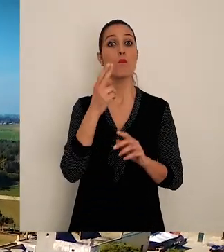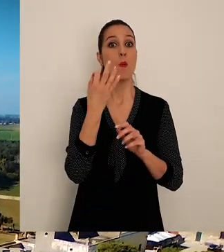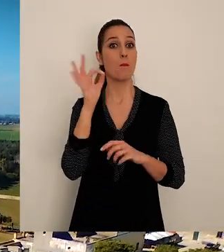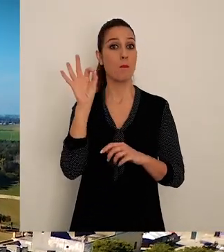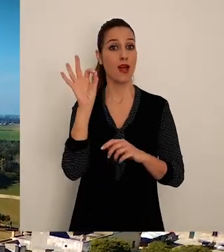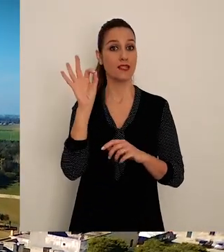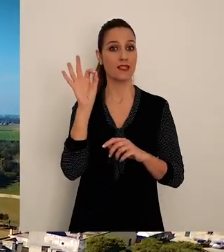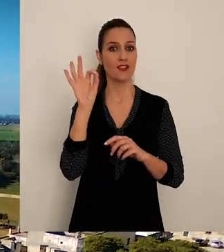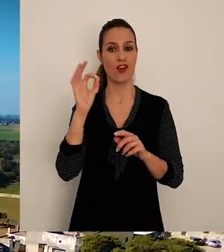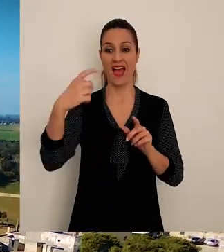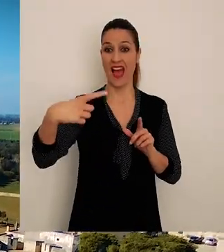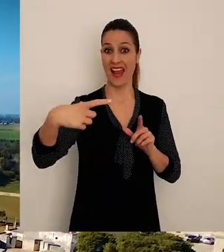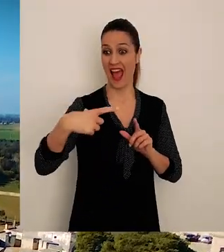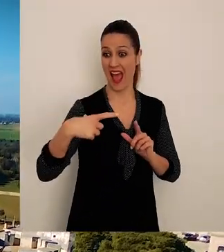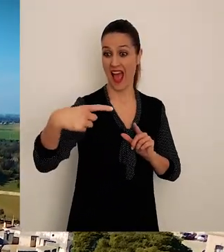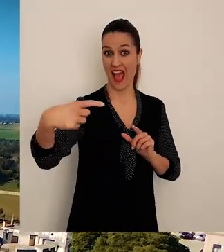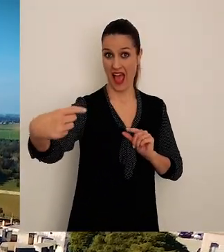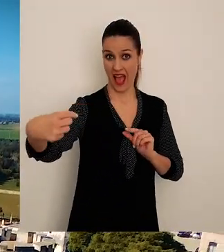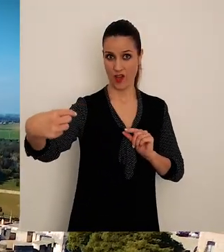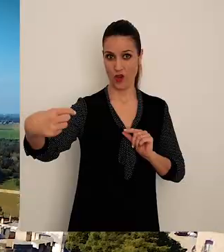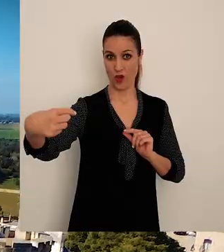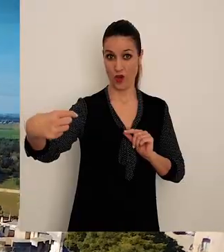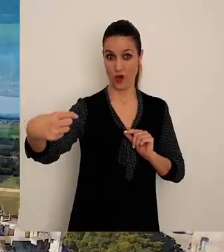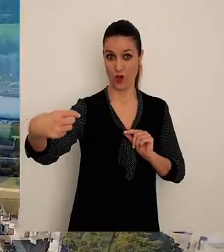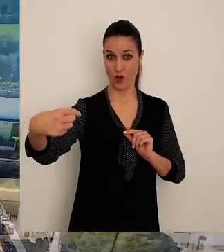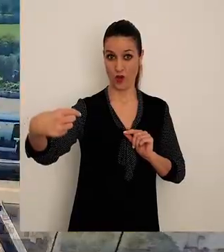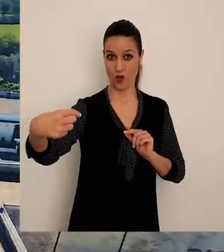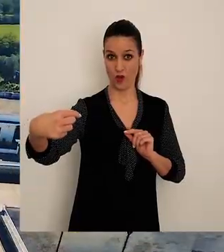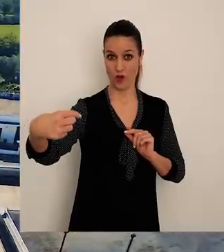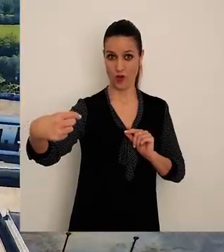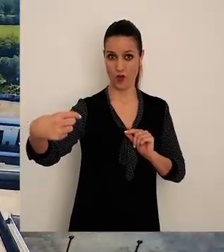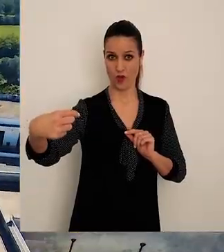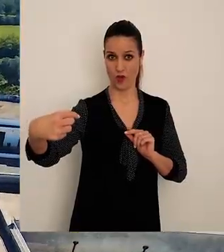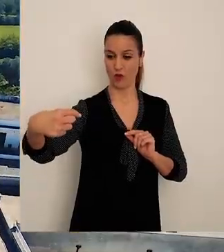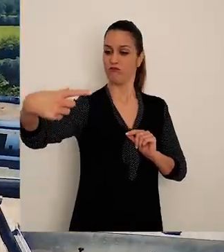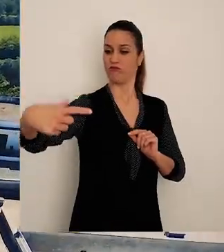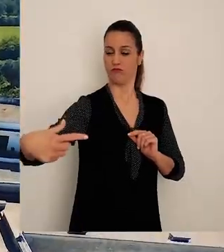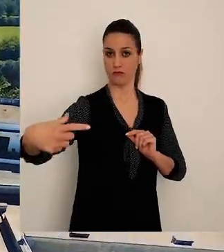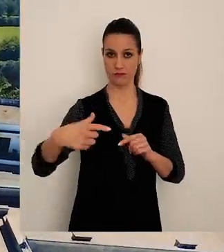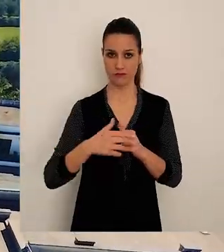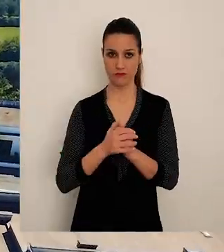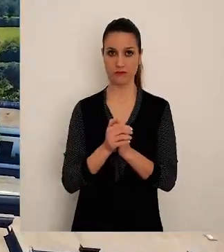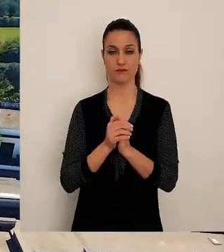più particolare è il bastione triangolare situato all'angolo sud-est della rocca.